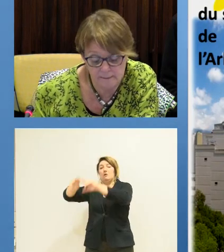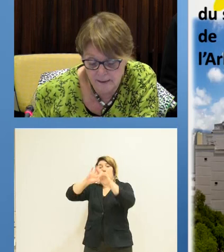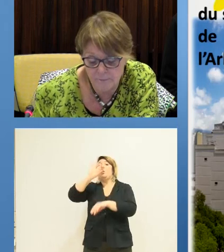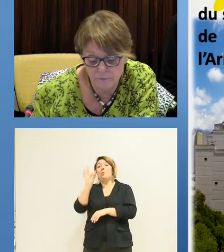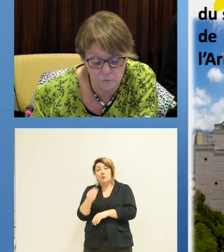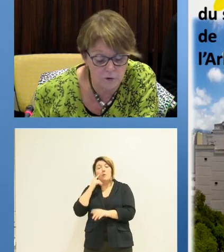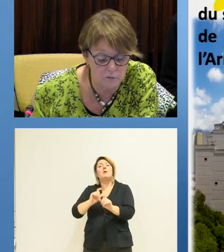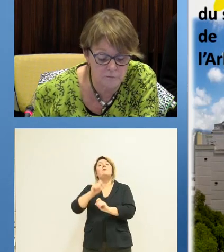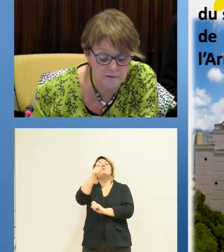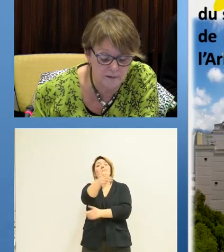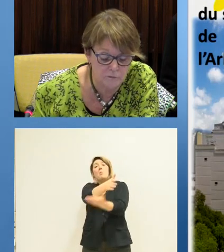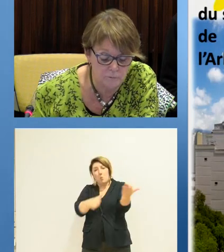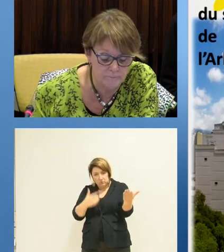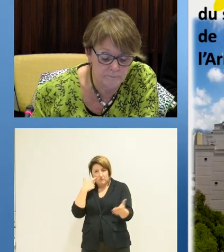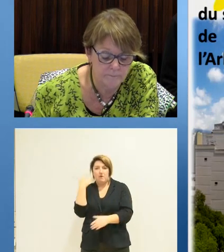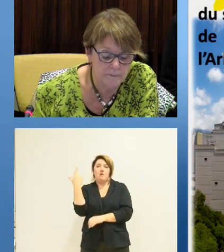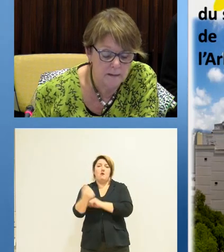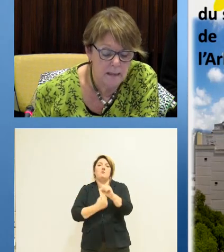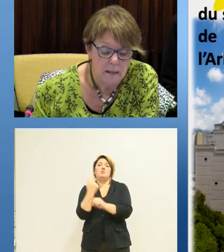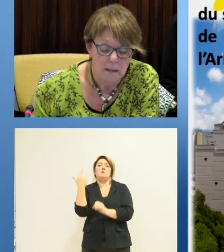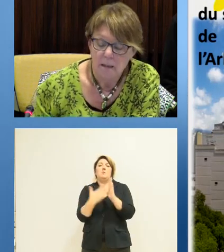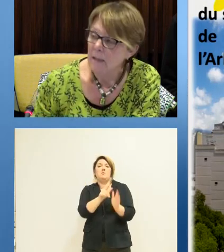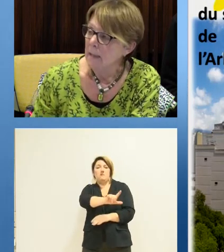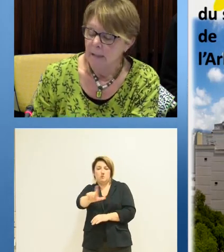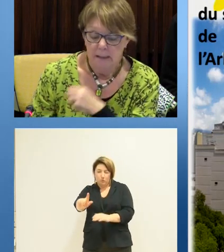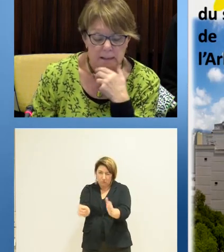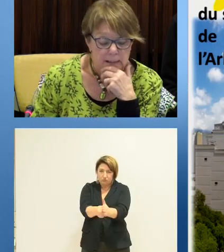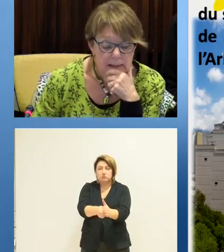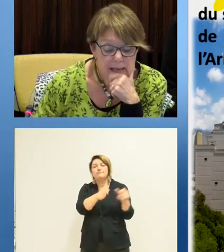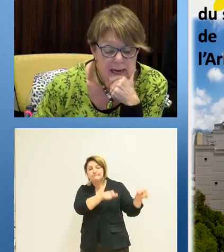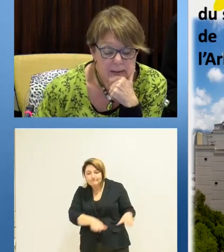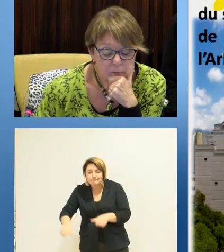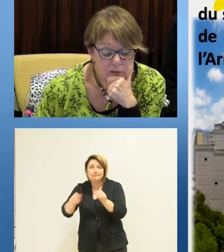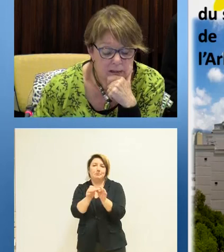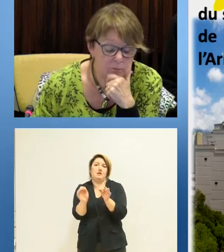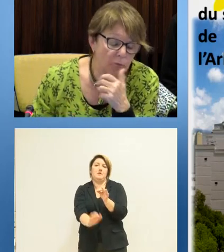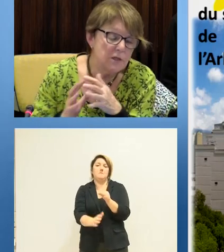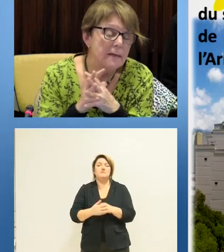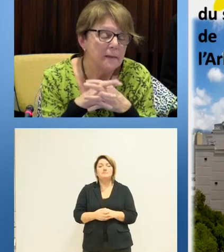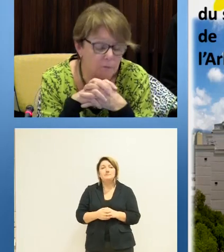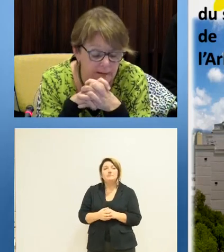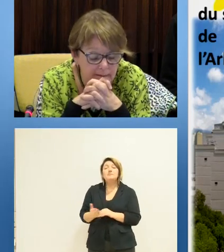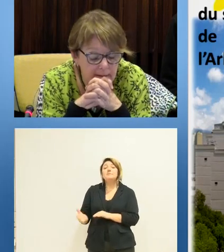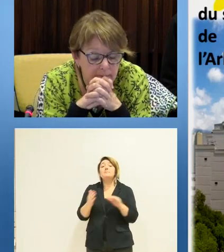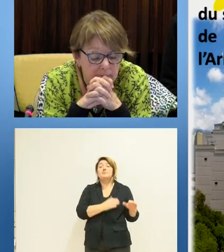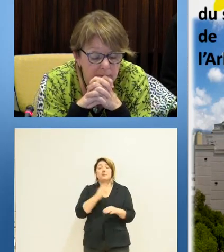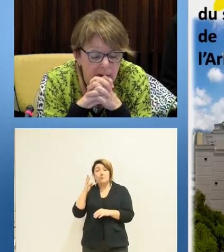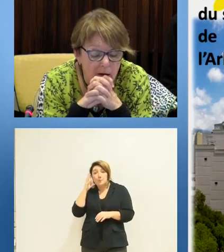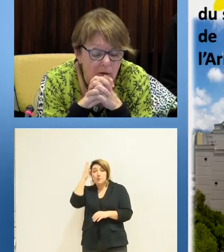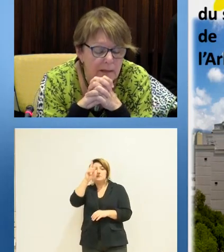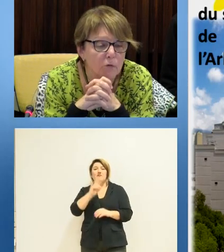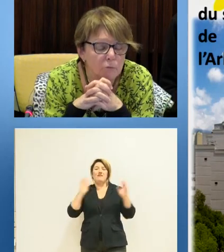un point d'étape donc en 2022 il y a un projet et ce projet a été concertée